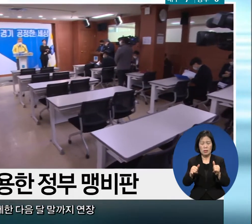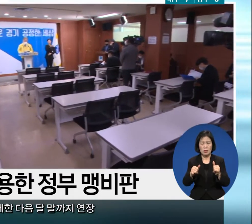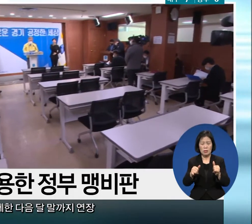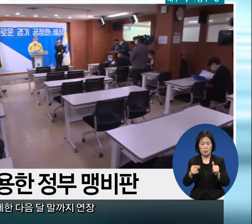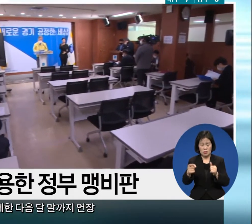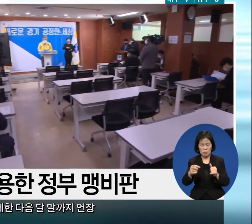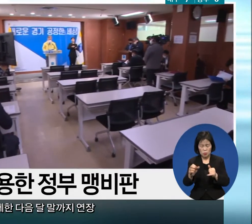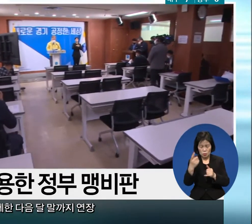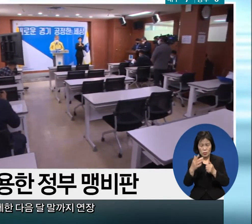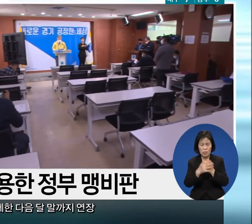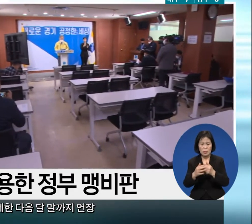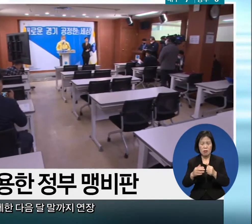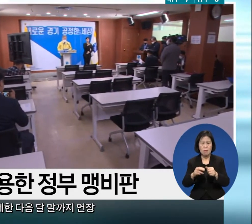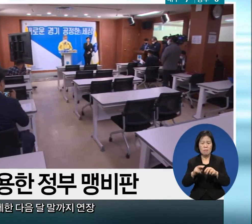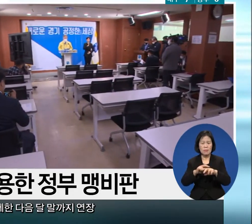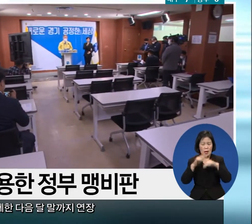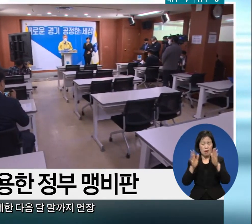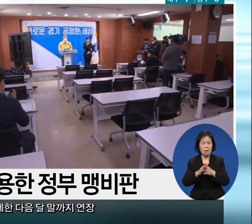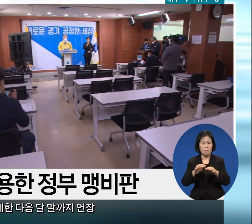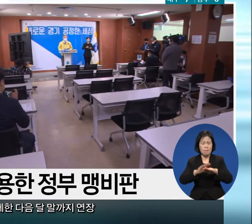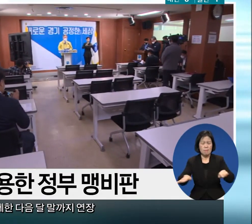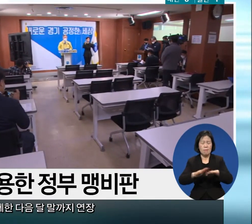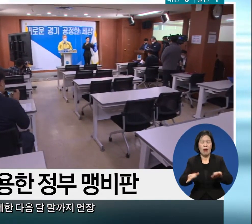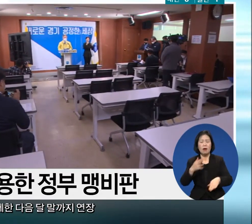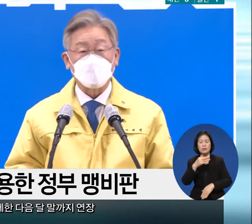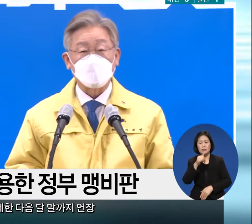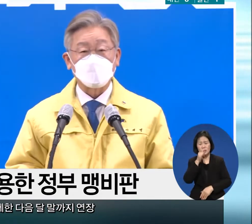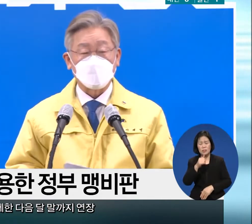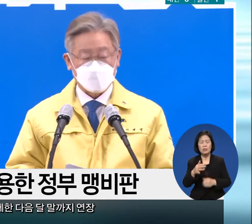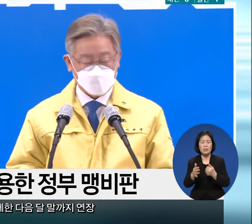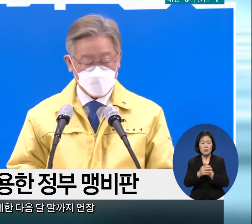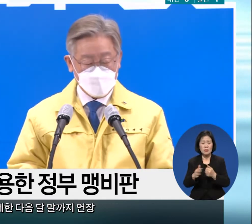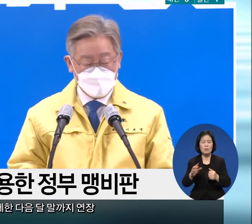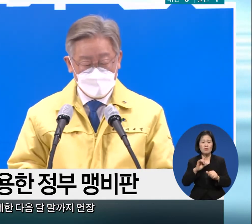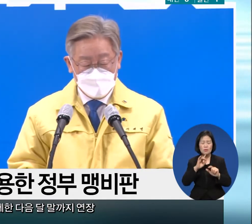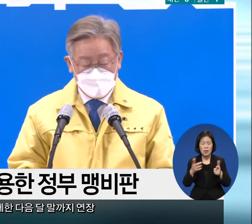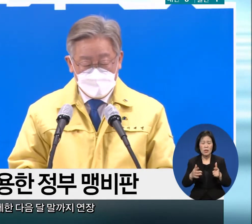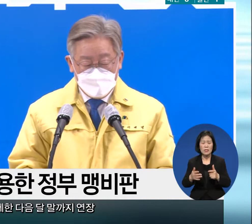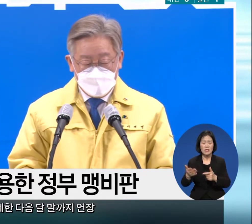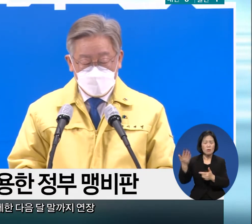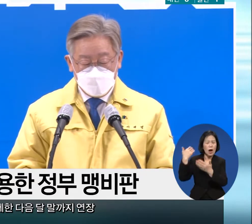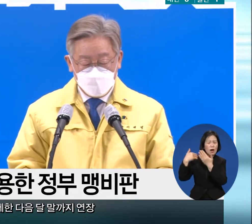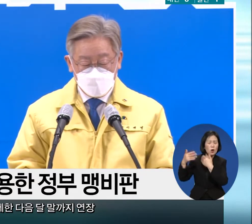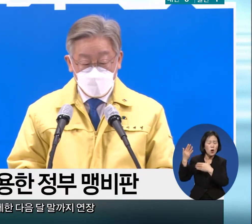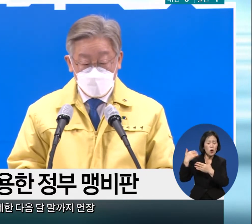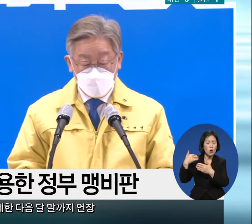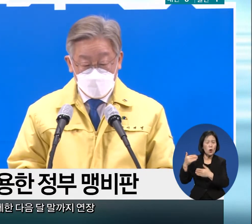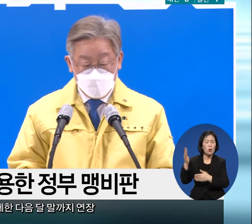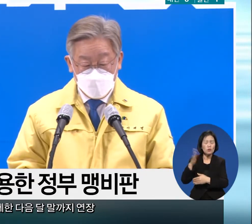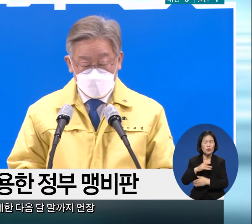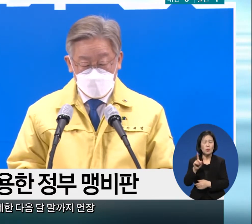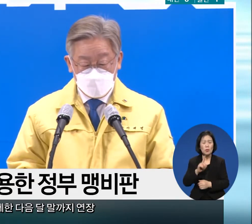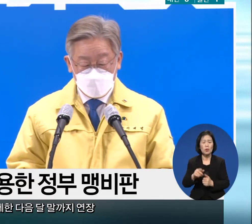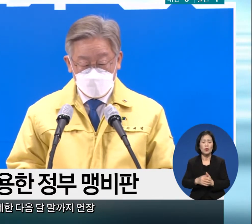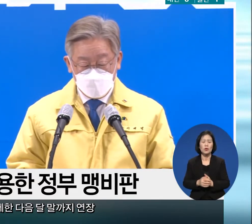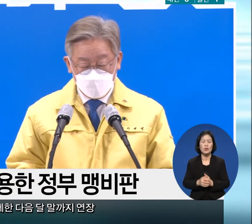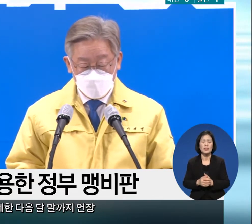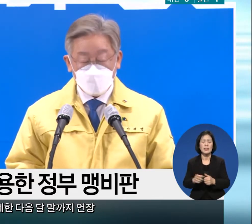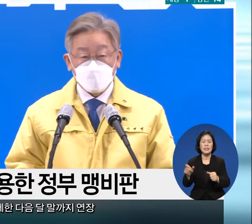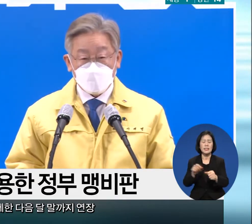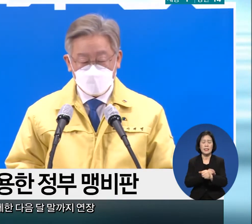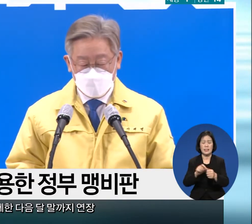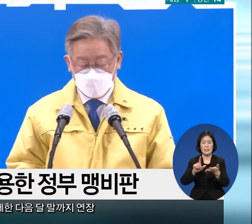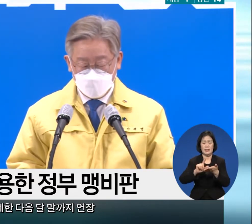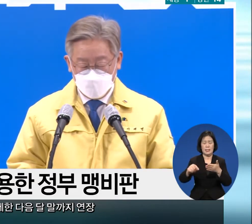있다. 이런 부분을 분명하게 경고한 거고요. 그런데 그런 것뿐만 아니라 과거로부터 또 이 논의는 있어왔던 겁니다. 왜냐하면 특히 이제